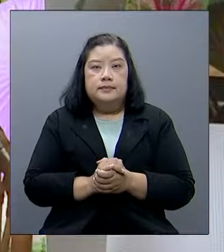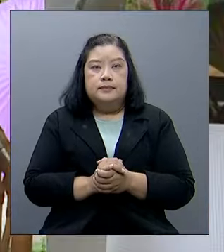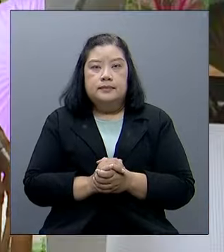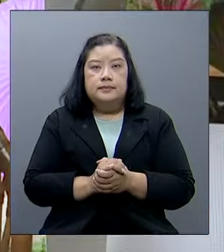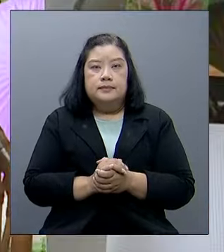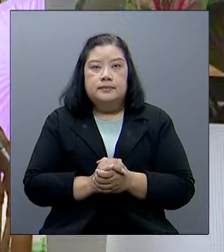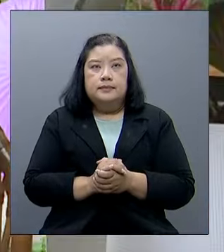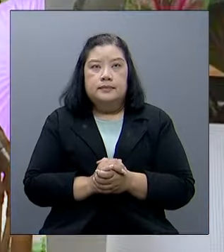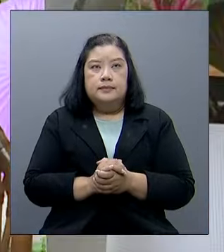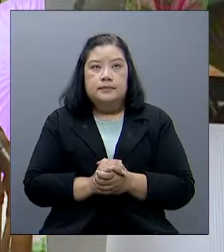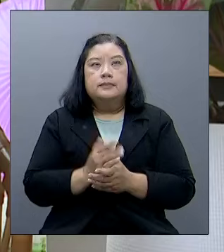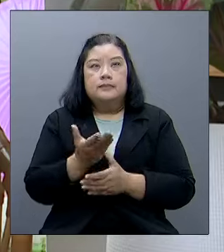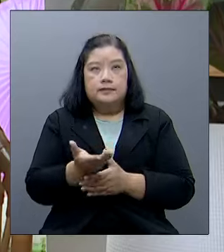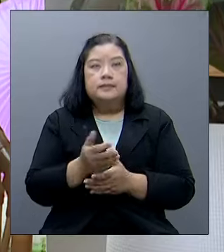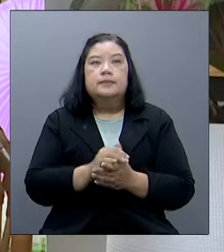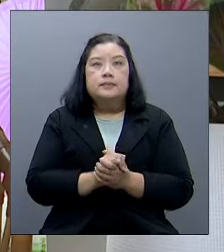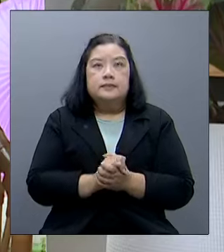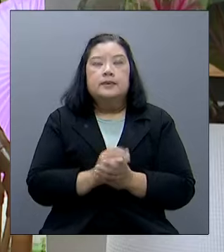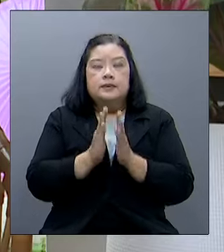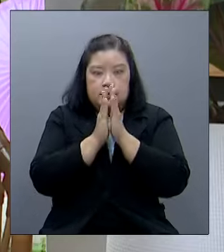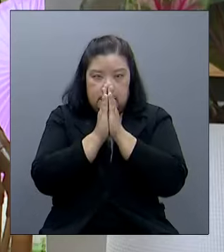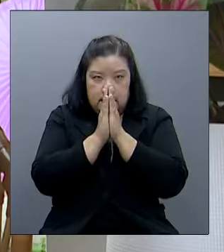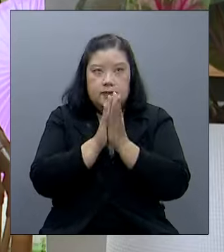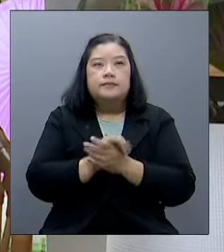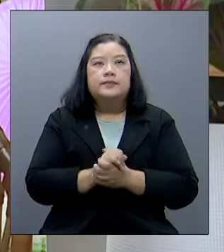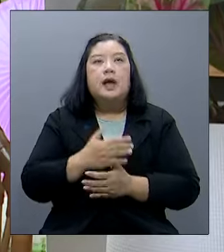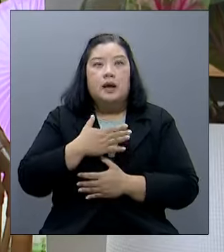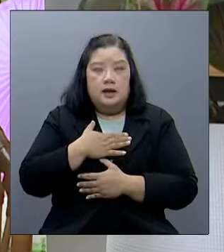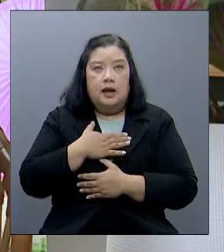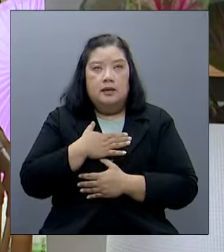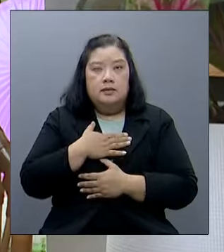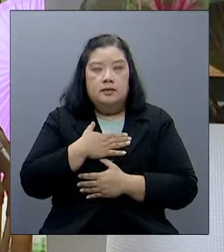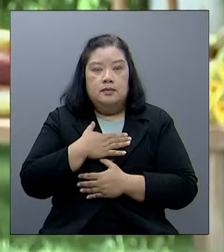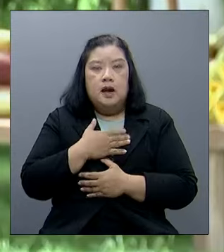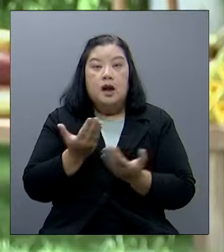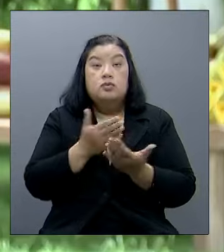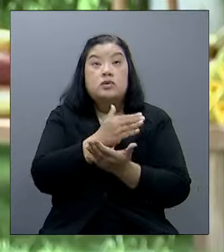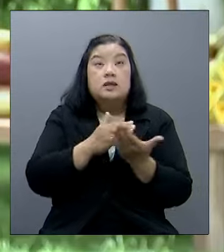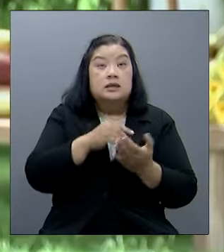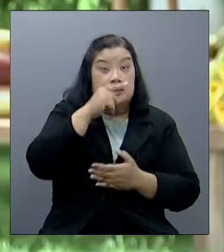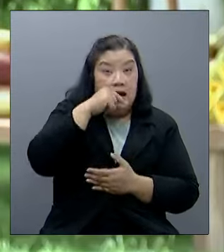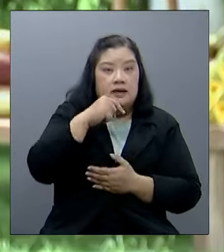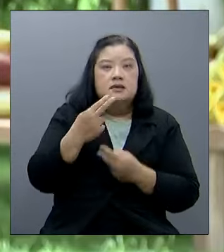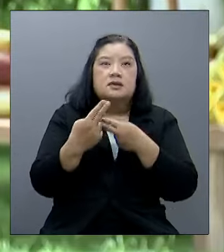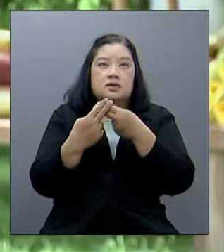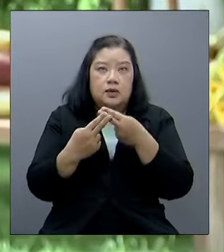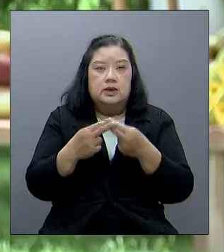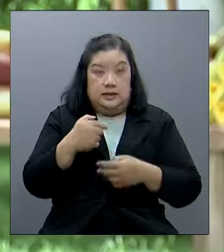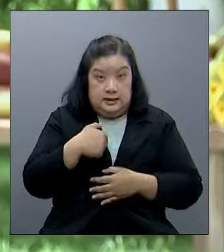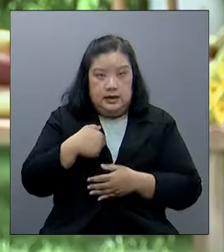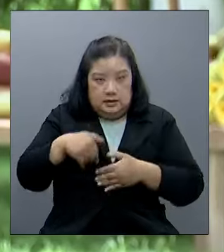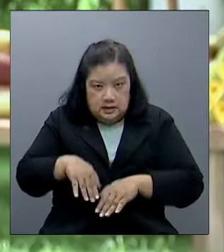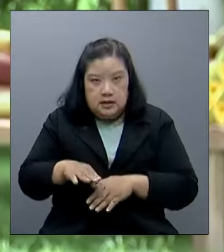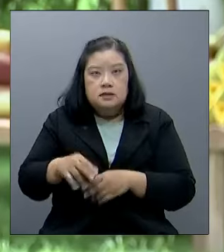ฉันชื่อสเตฟานีลูปค่ะสวัสดีค่ะแล้วก็ฉันเป็นลูกครึ่งค่ะไทยกับสวิสอะก็เกิดที่สวิตเซอร์แลนด์แล้วก็โต